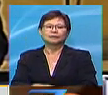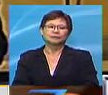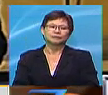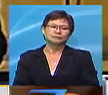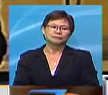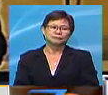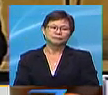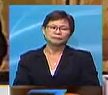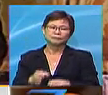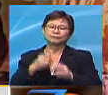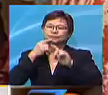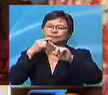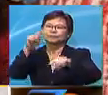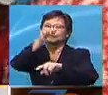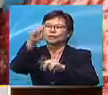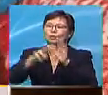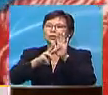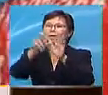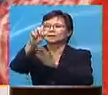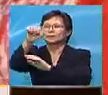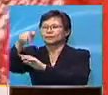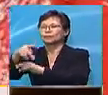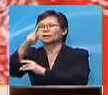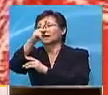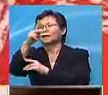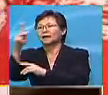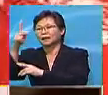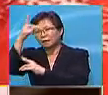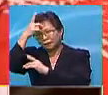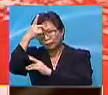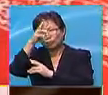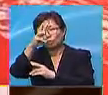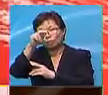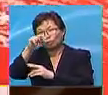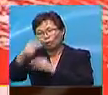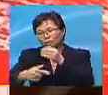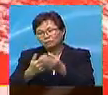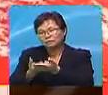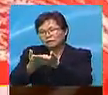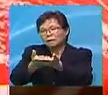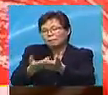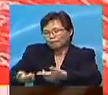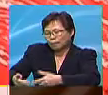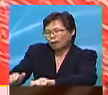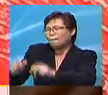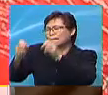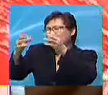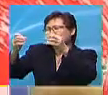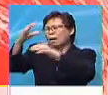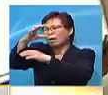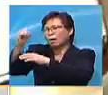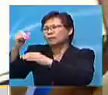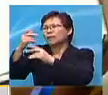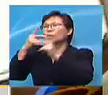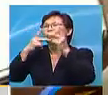optik beliau menjawab soalan wakil dap kota Balu wong Z PIN mengenai cadangan membenarkan lebih banyak Syarikat